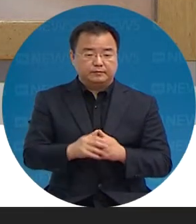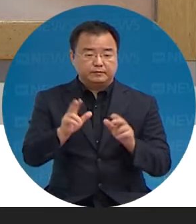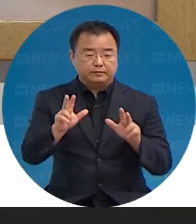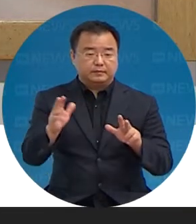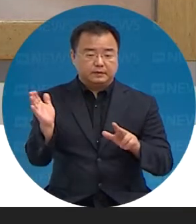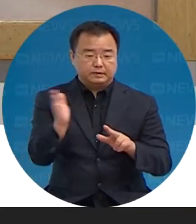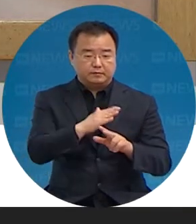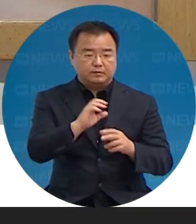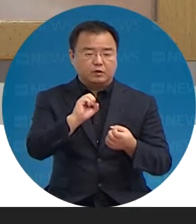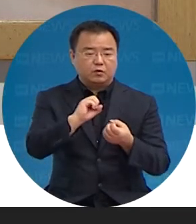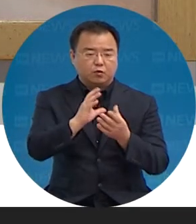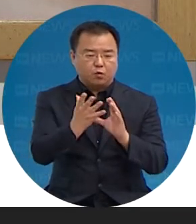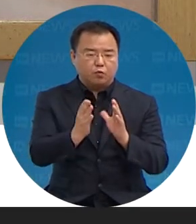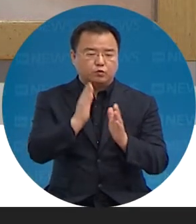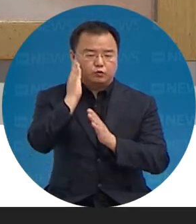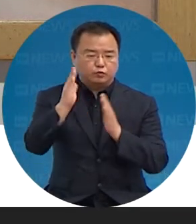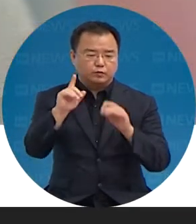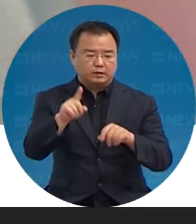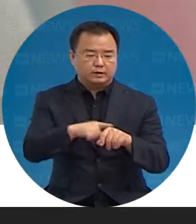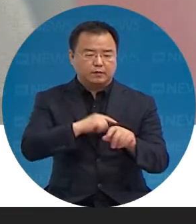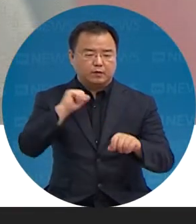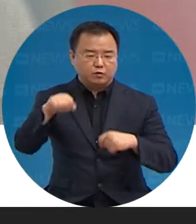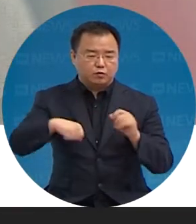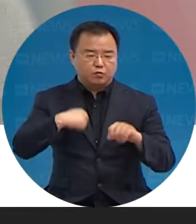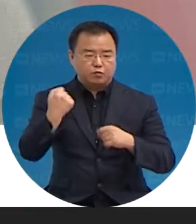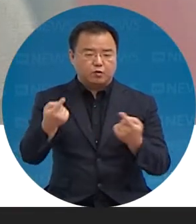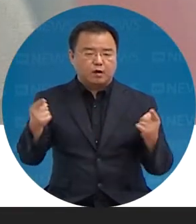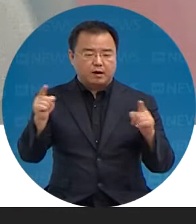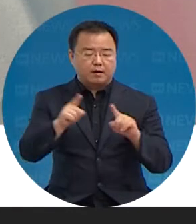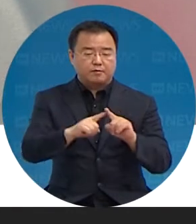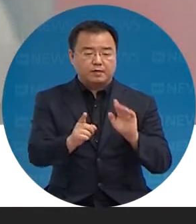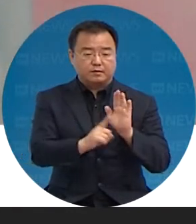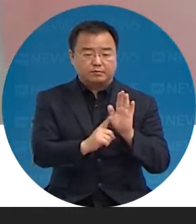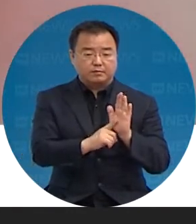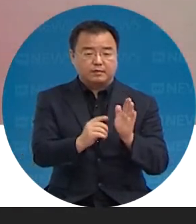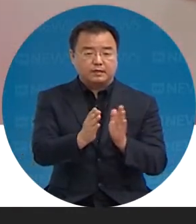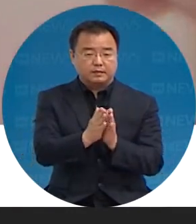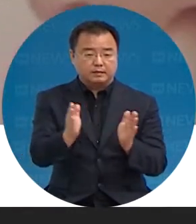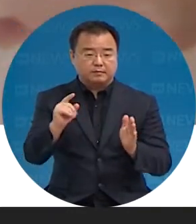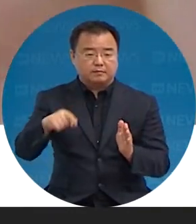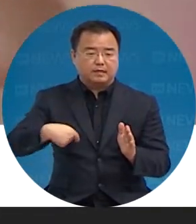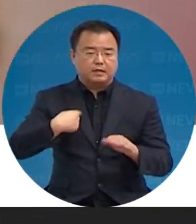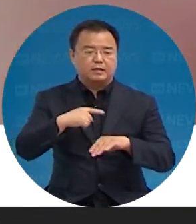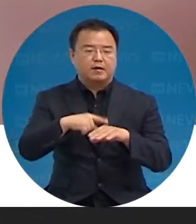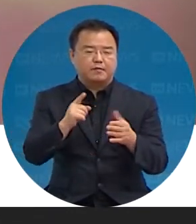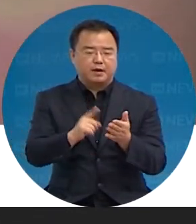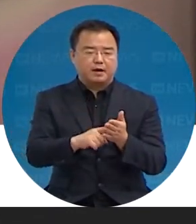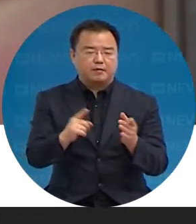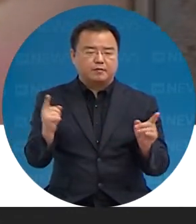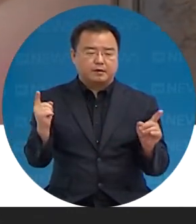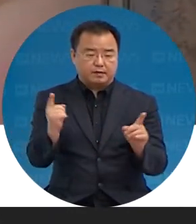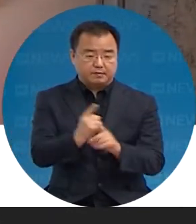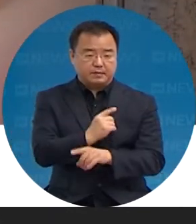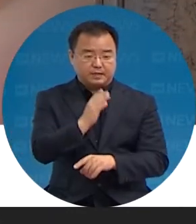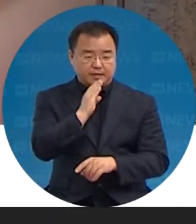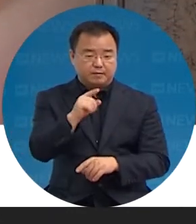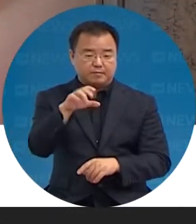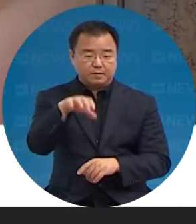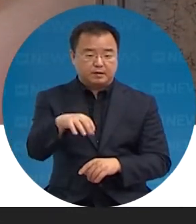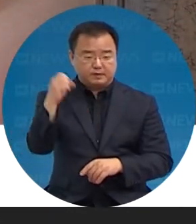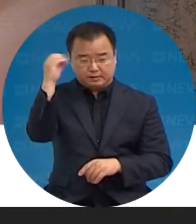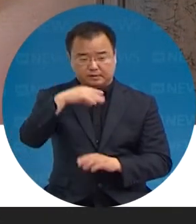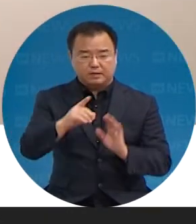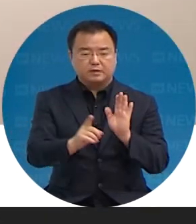지금부터는 꽃, 숲속, 자연, 동물들과 등장하기 시작해요. 본인 마음이기 때문에 이렇게 바뀐 거예요. 여기는 그냥 전시장이